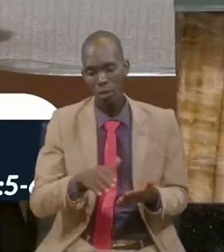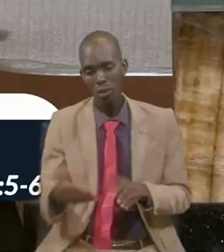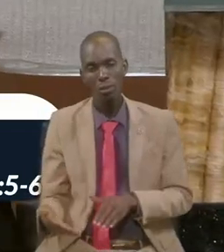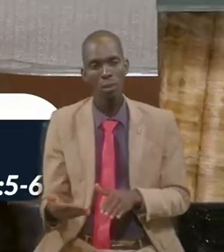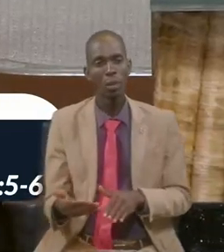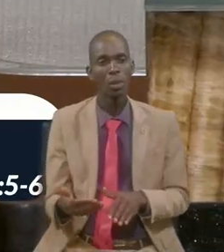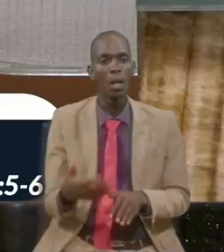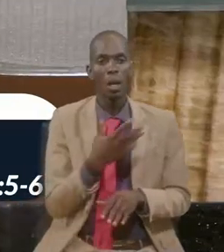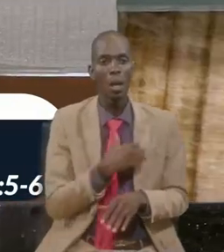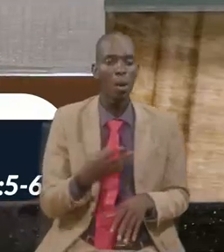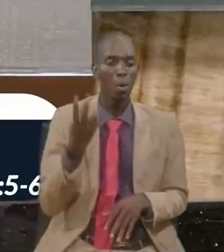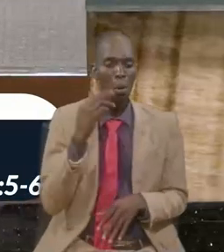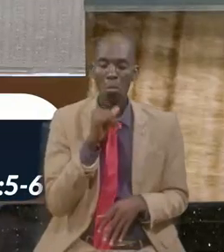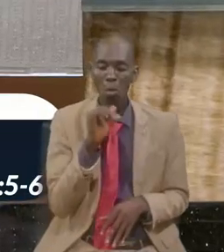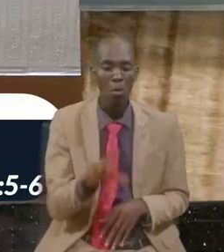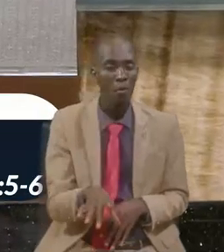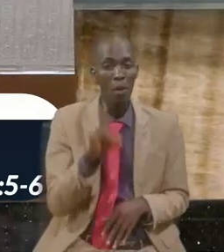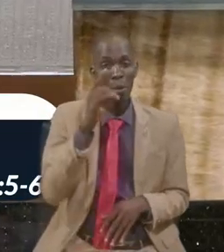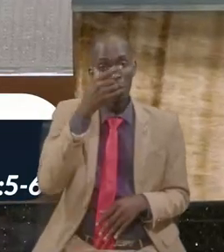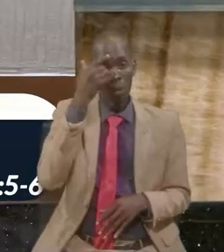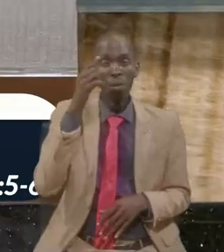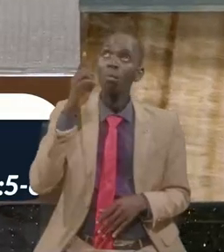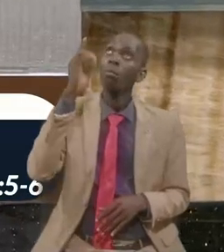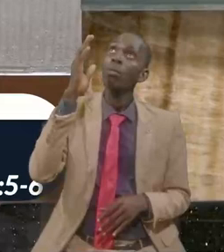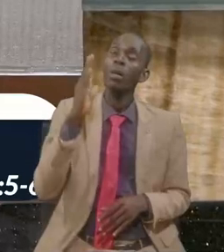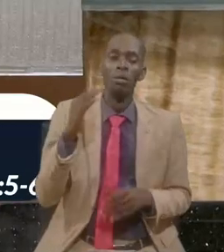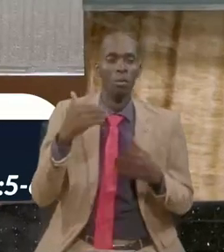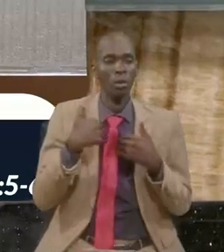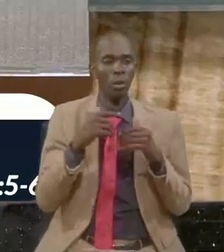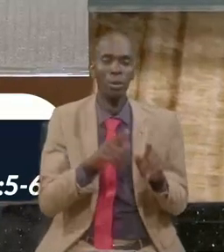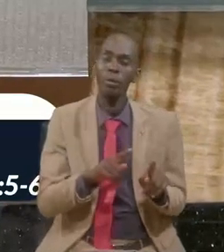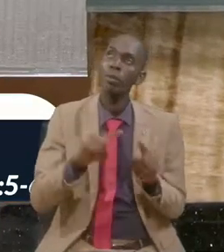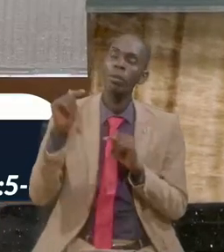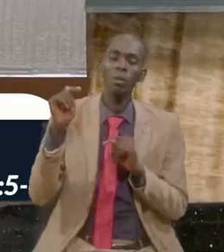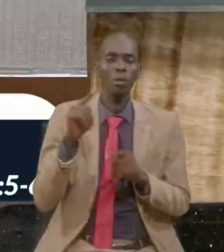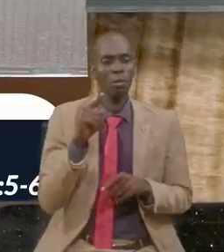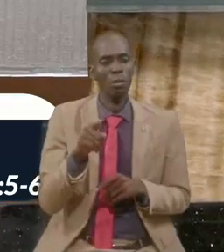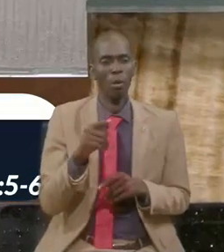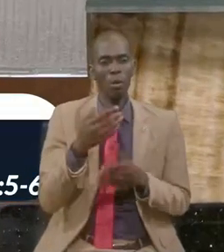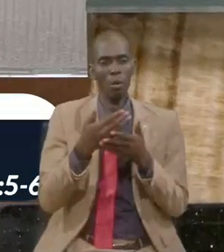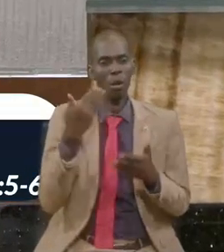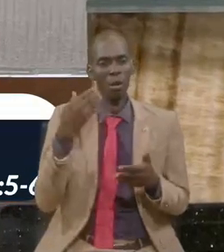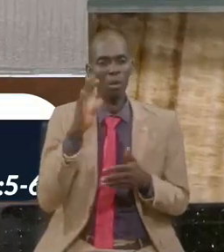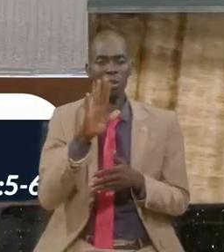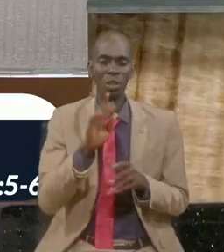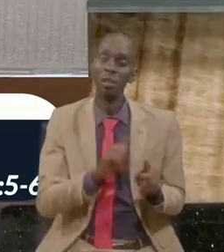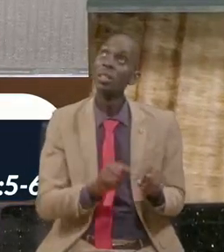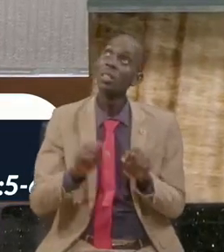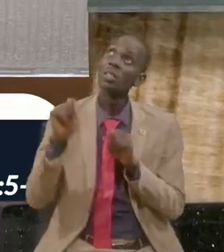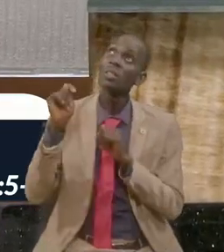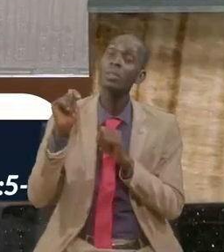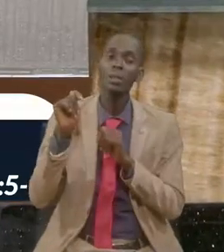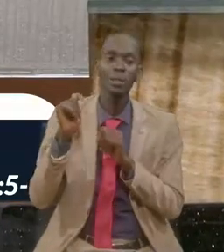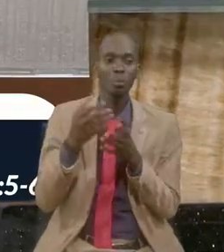C'est par la foi qu'Enoch fut enlevé pour qu'il ne vit point la mort et qu'il ne parut plus parce que Dieu l'avait